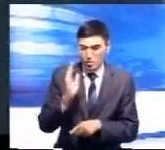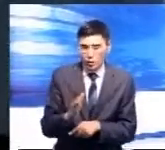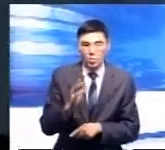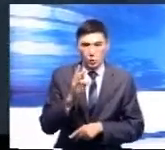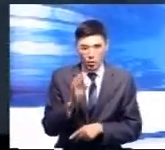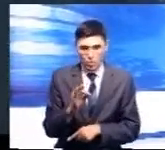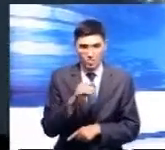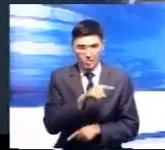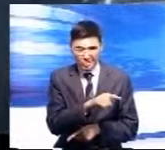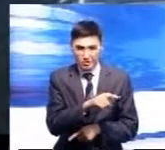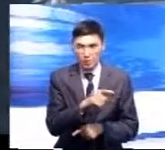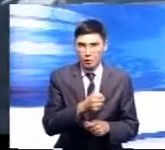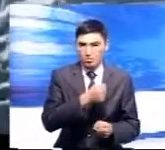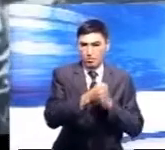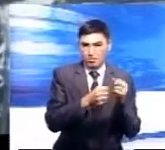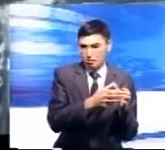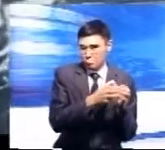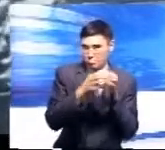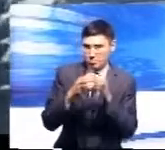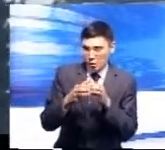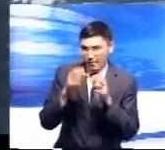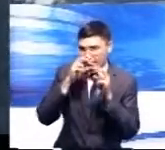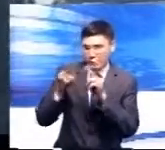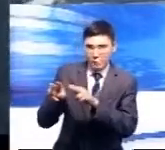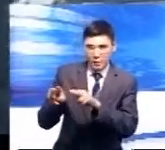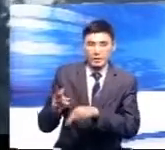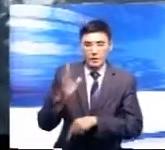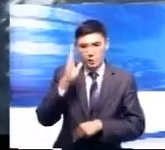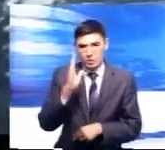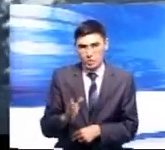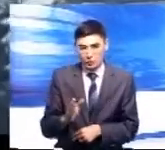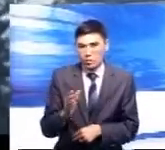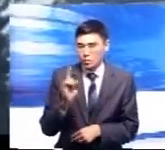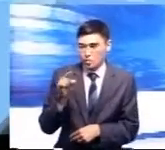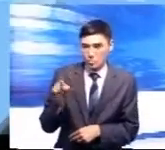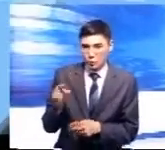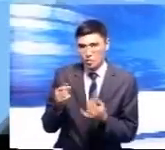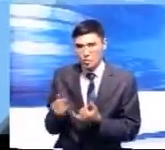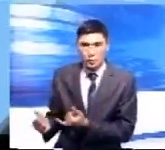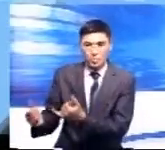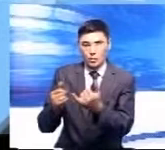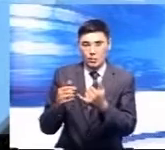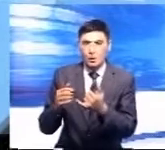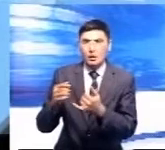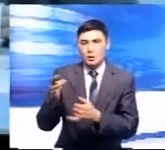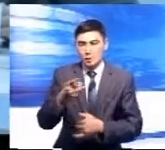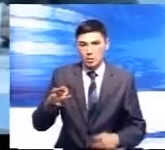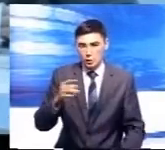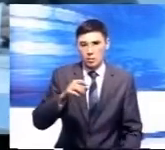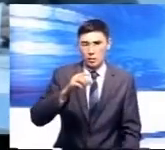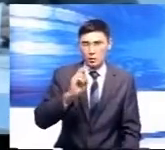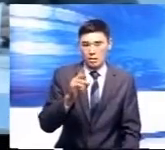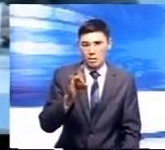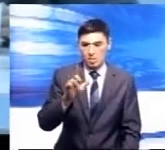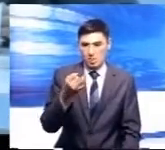постоянно партийный контроль за этим участком. Очень важно, так как будет запитан микрорайон Караговы. По словам ответственной организации,